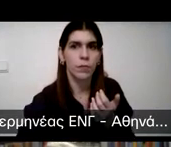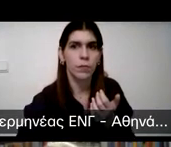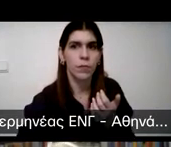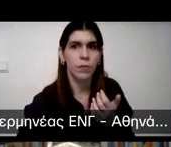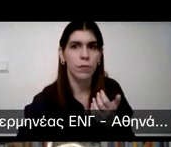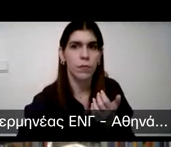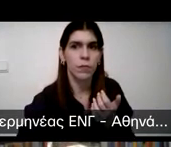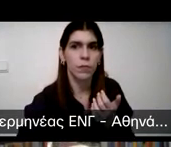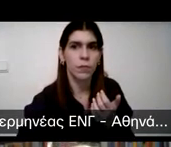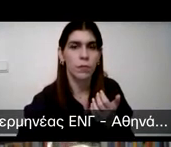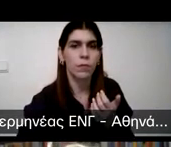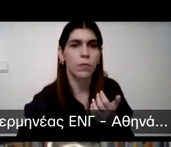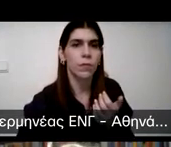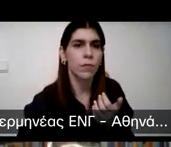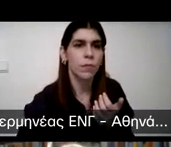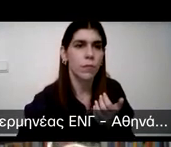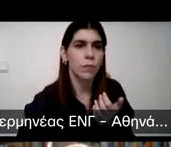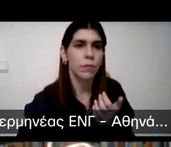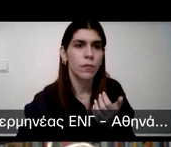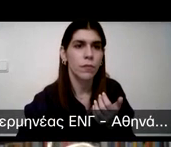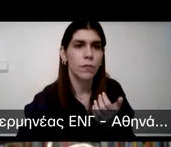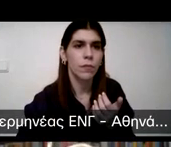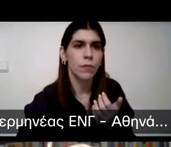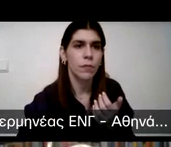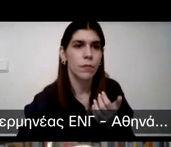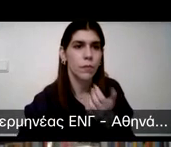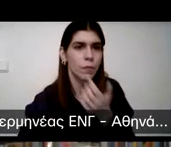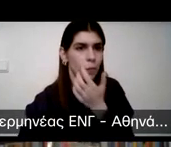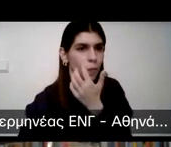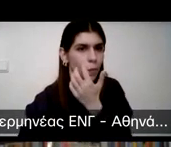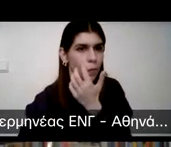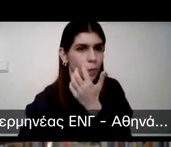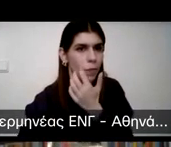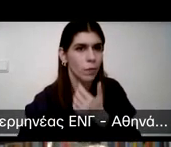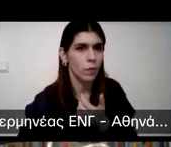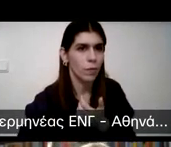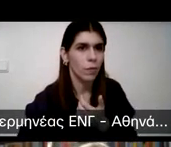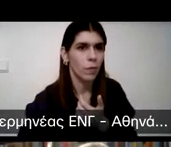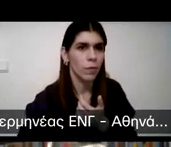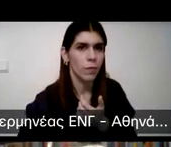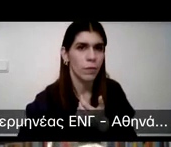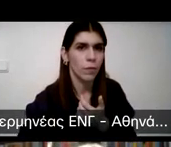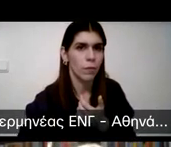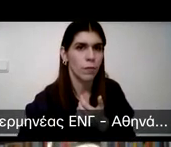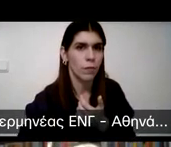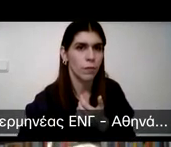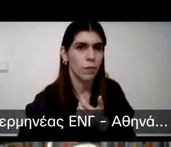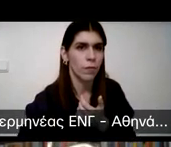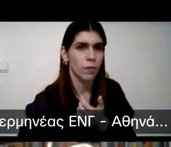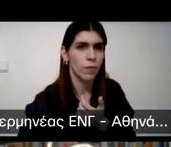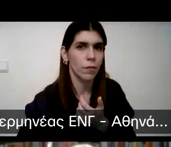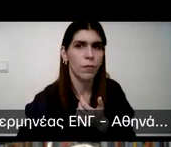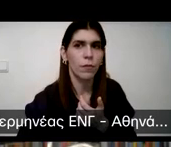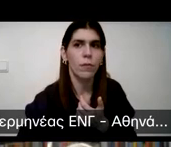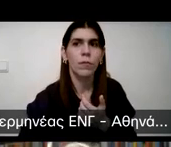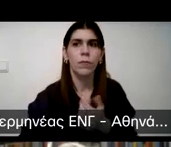θρησκευτικών, κοινωνικών κλπ. Χαρακτηριστικών του άλλου. Στη βάση της διάκρισης, ο τρόπος με τον οποίο παρουσιάζονται οι μεταναστευτικοί και